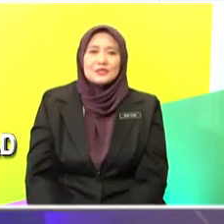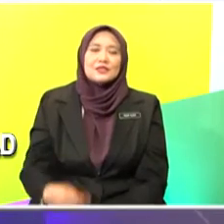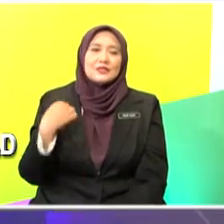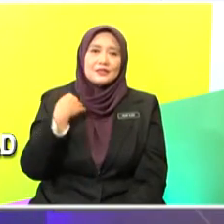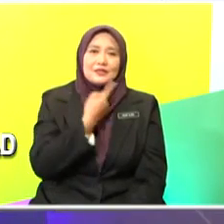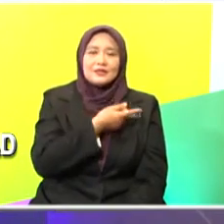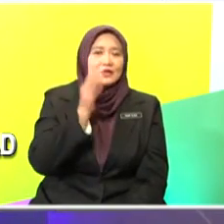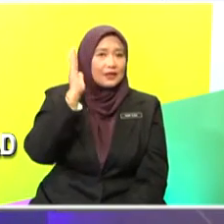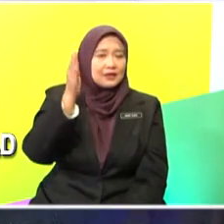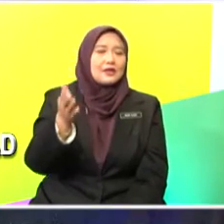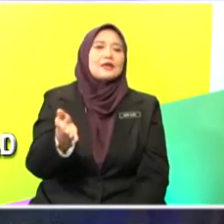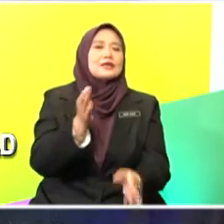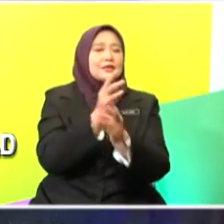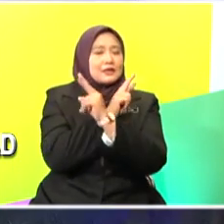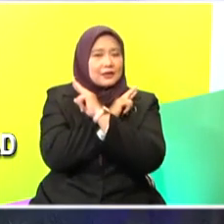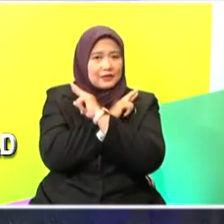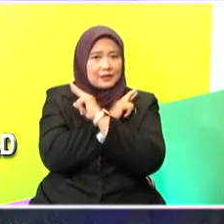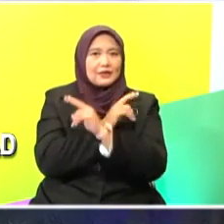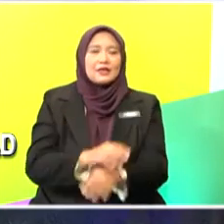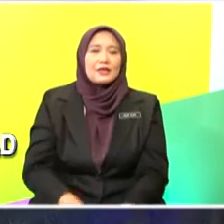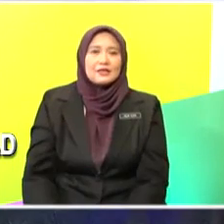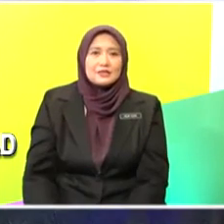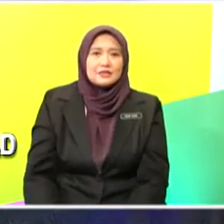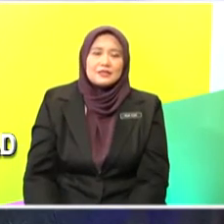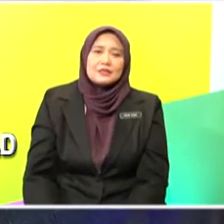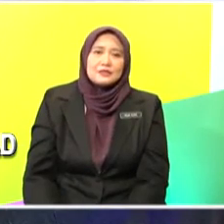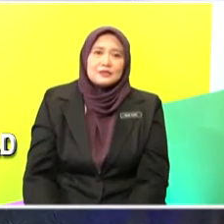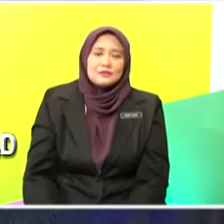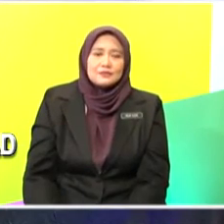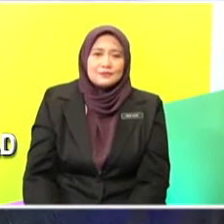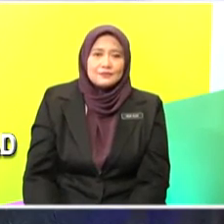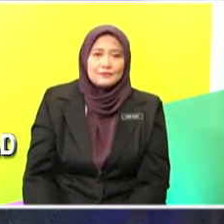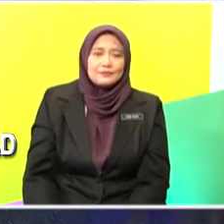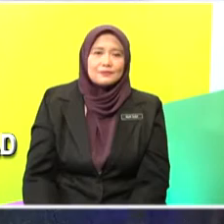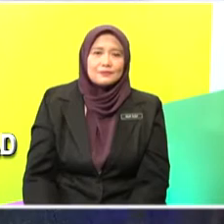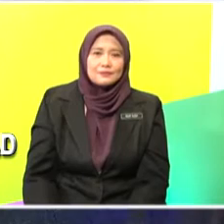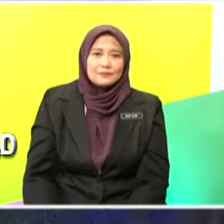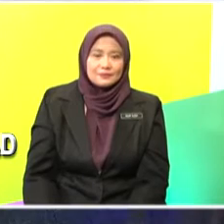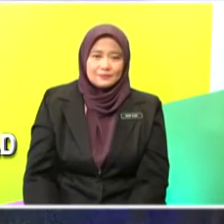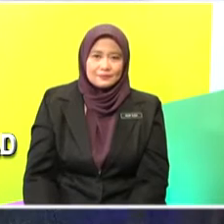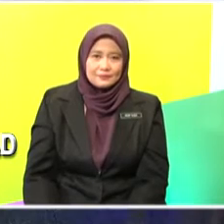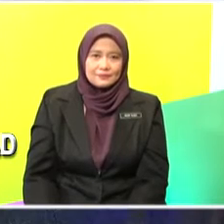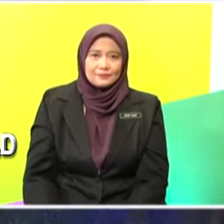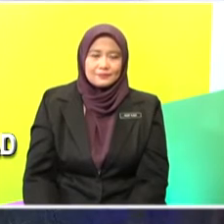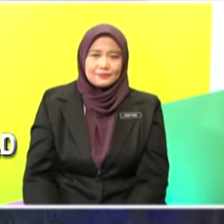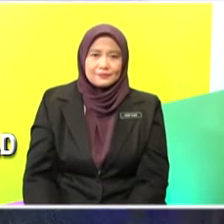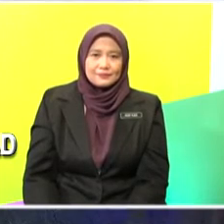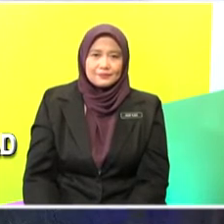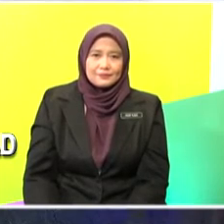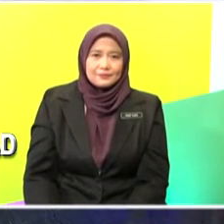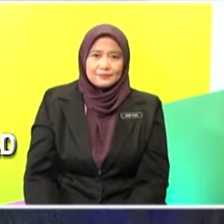berehat seketika. Boleh ke, cikgu? Boleh. Jangan ke mana-mana. Teruskan bersama dengan saya dan cikgu Zainab, cikgu Ilda dalam